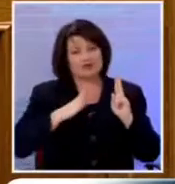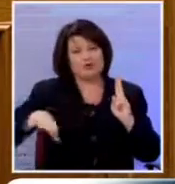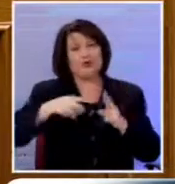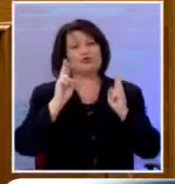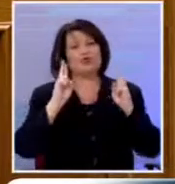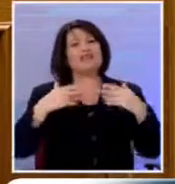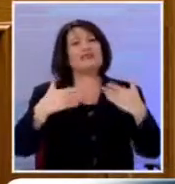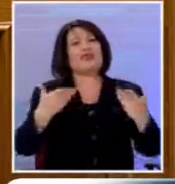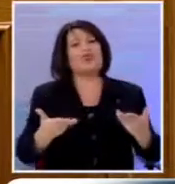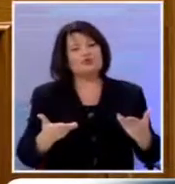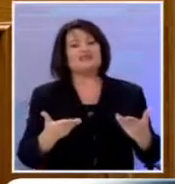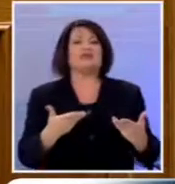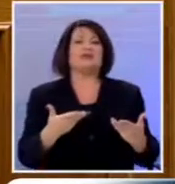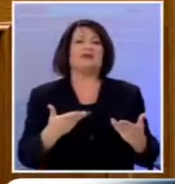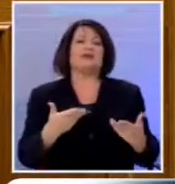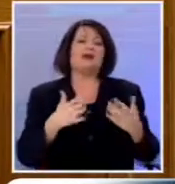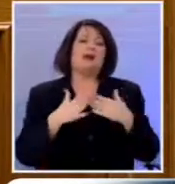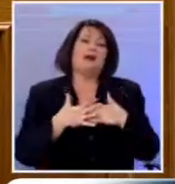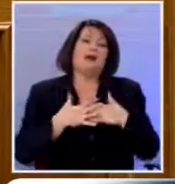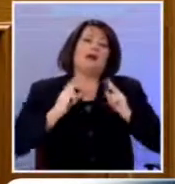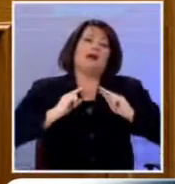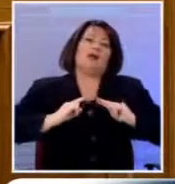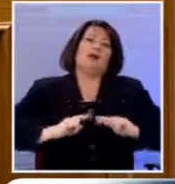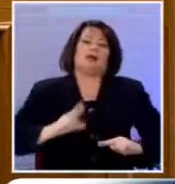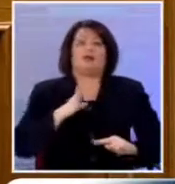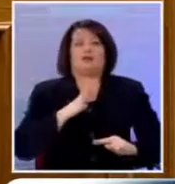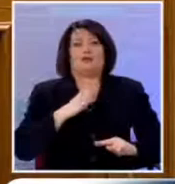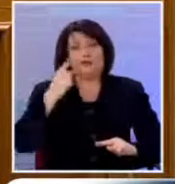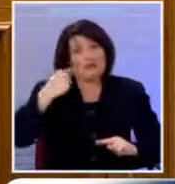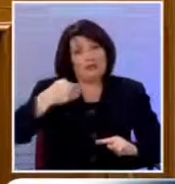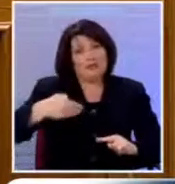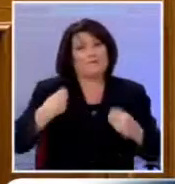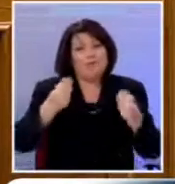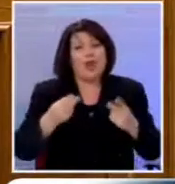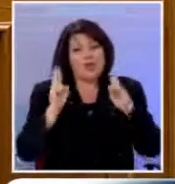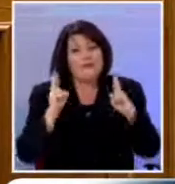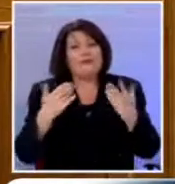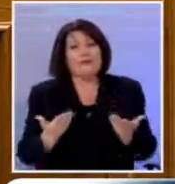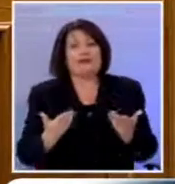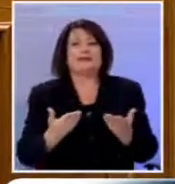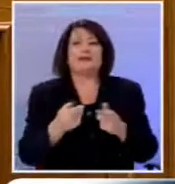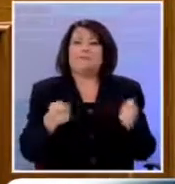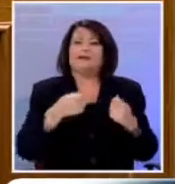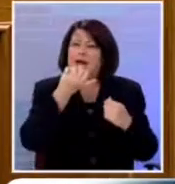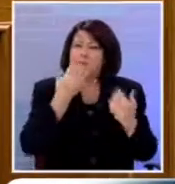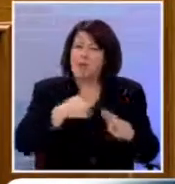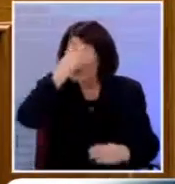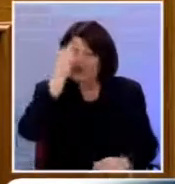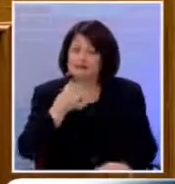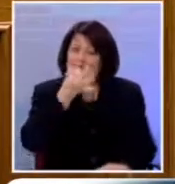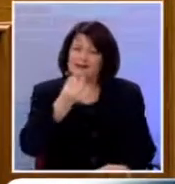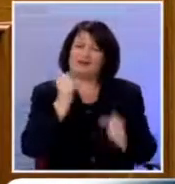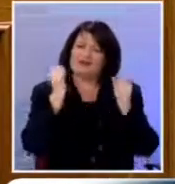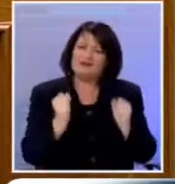αισιοδοξία, ζεσταίνουν τις καρδιές των ανθρώπων, δίνουν προοπτική. Τα μέτρα που εξήγηλε ο πρόεδρός μας είναι